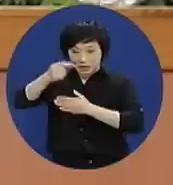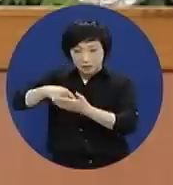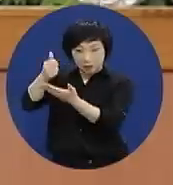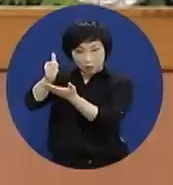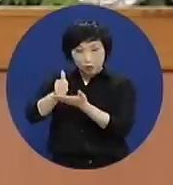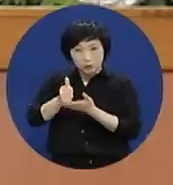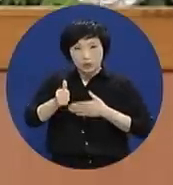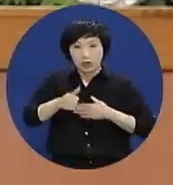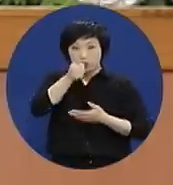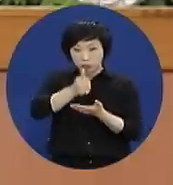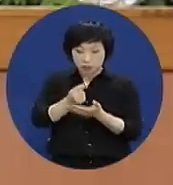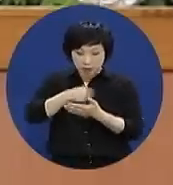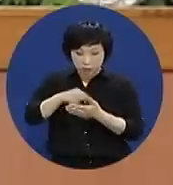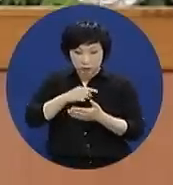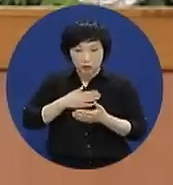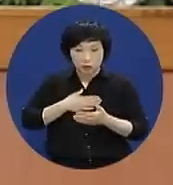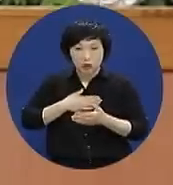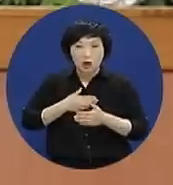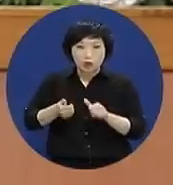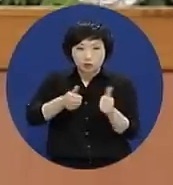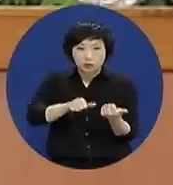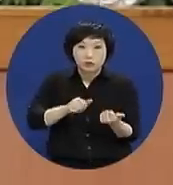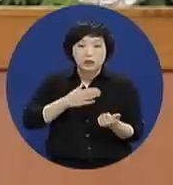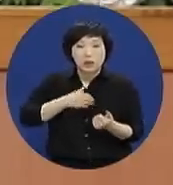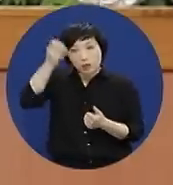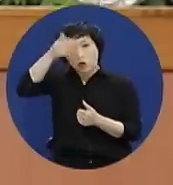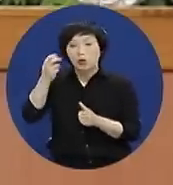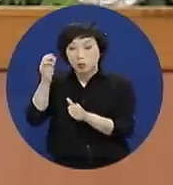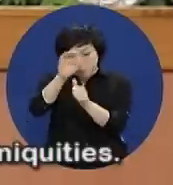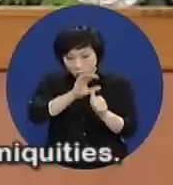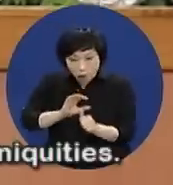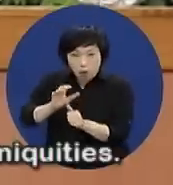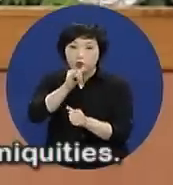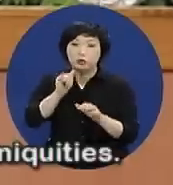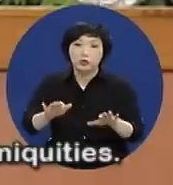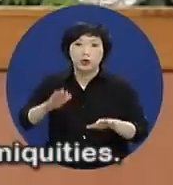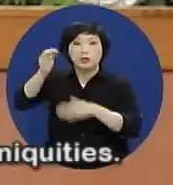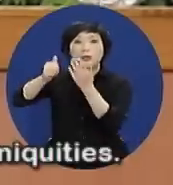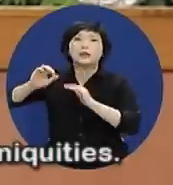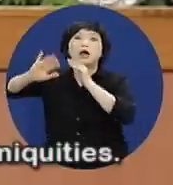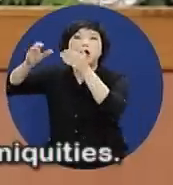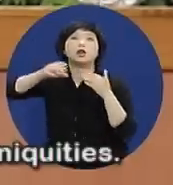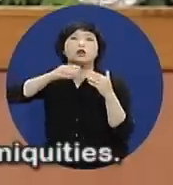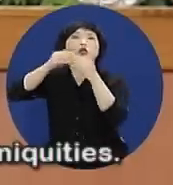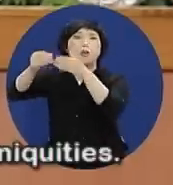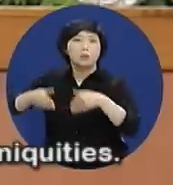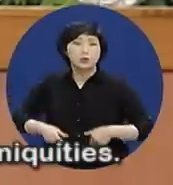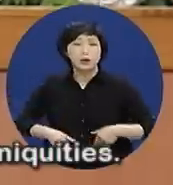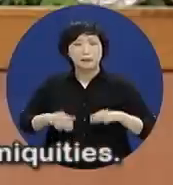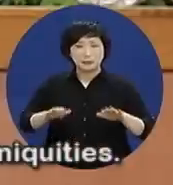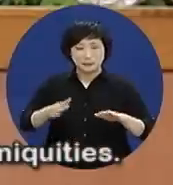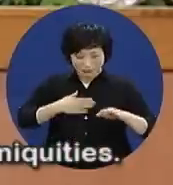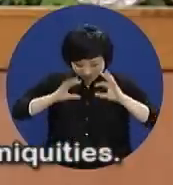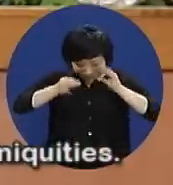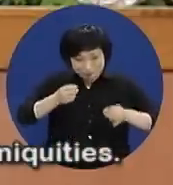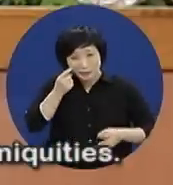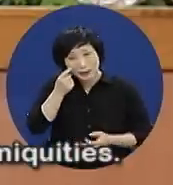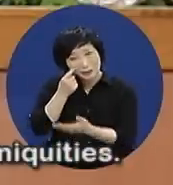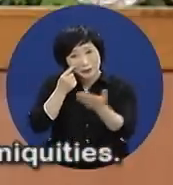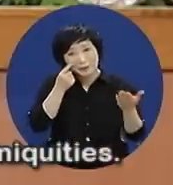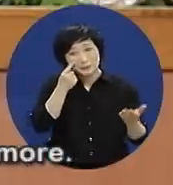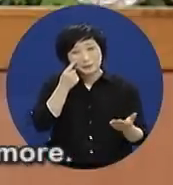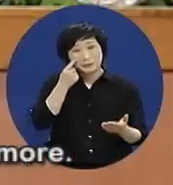なる神様が私の中におられて在家と罪との中に死んでいた私の守